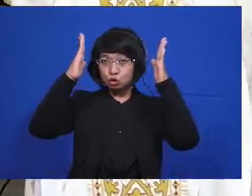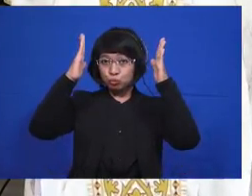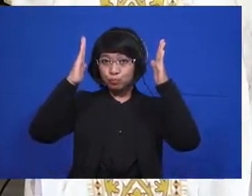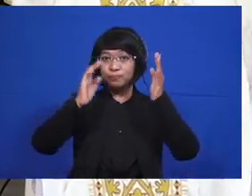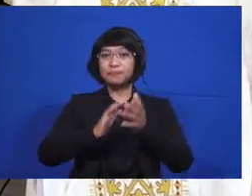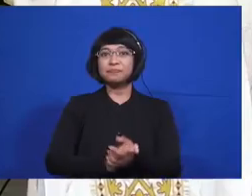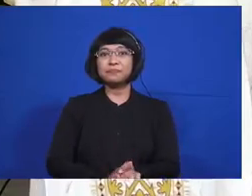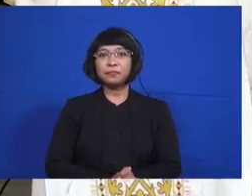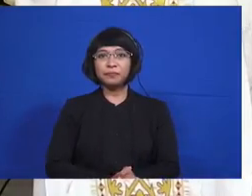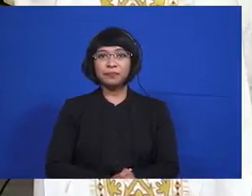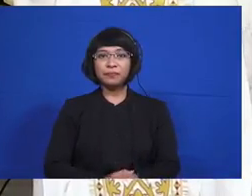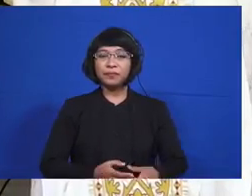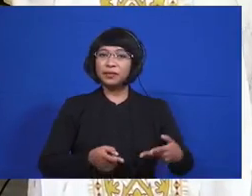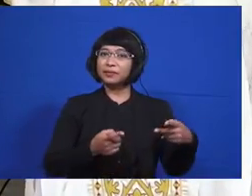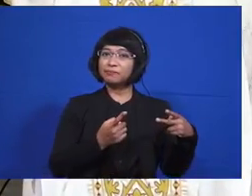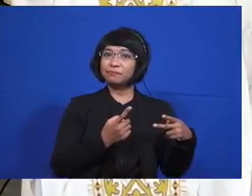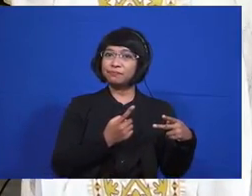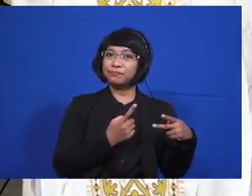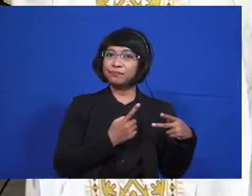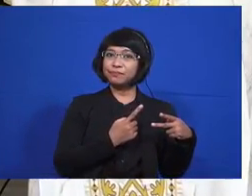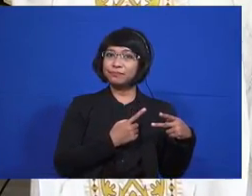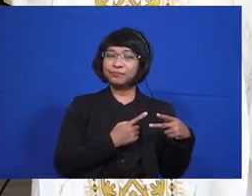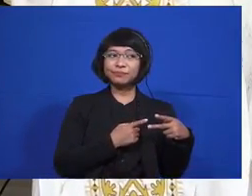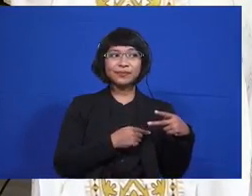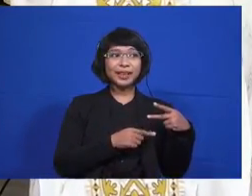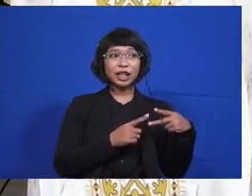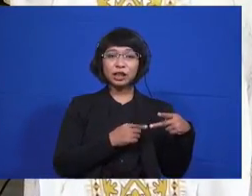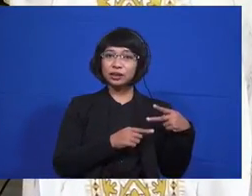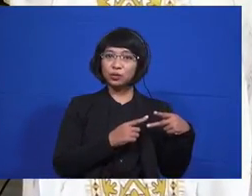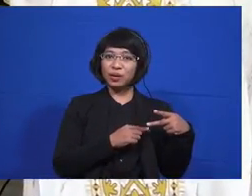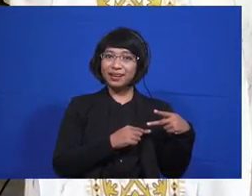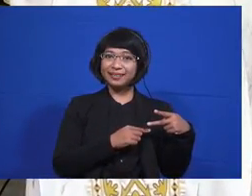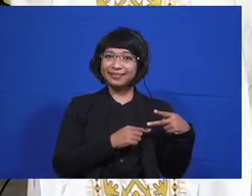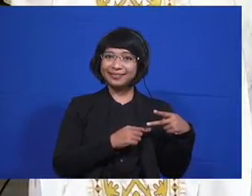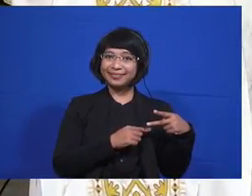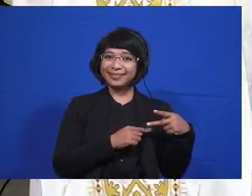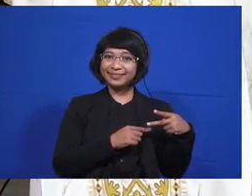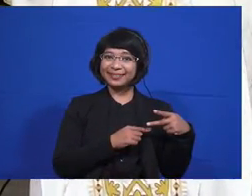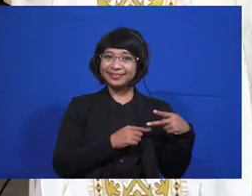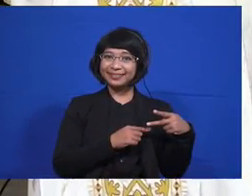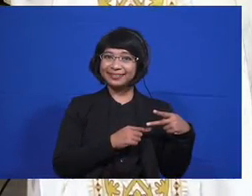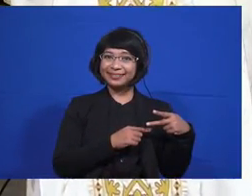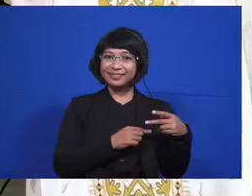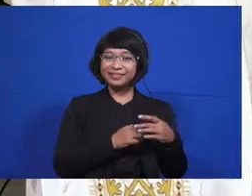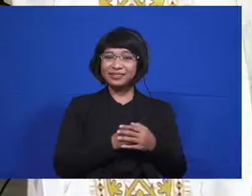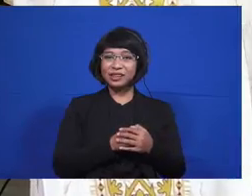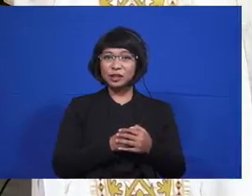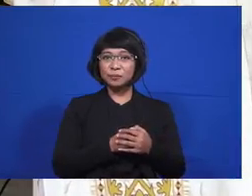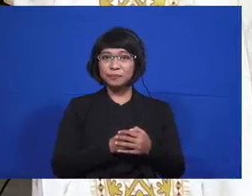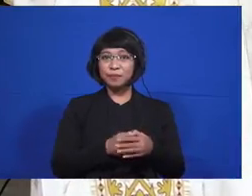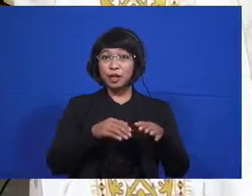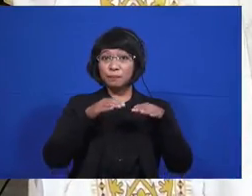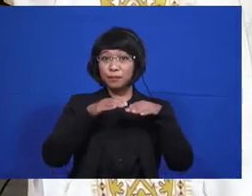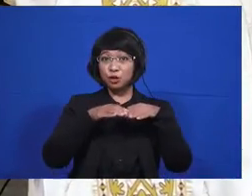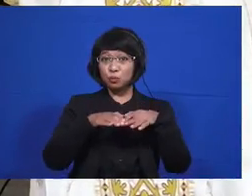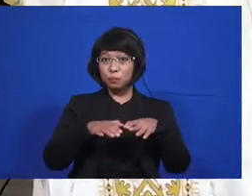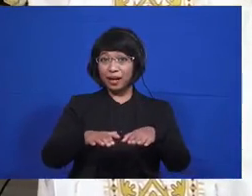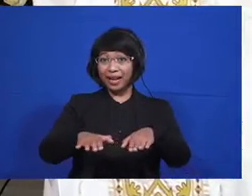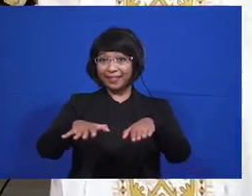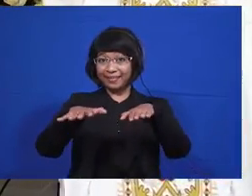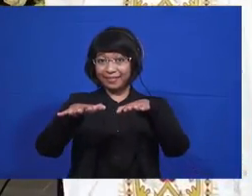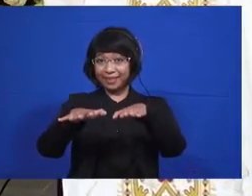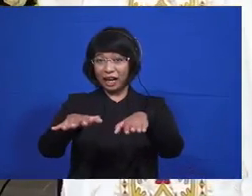mentahbiskan para calon menjadi imam. Sedangkan penumpangan tangan oleh para imam